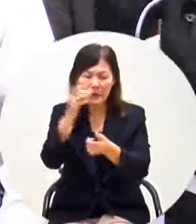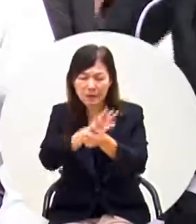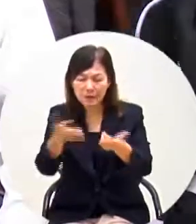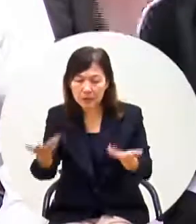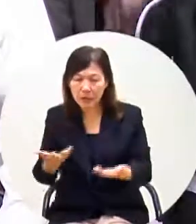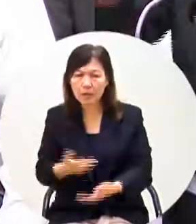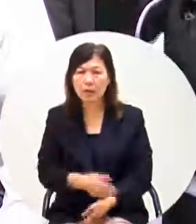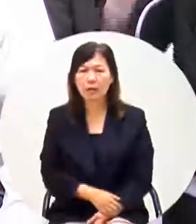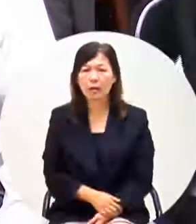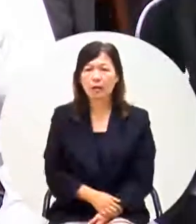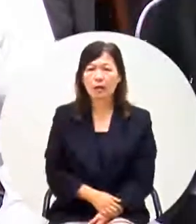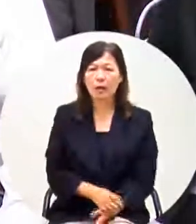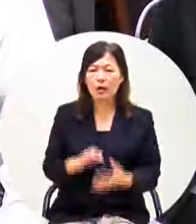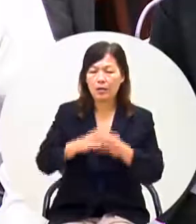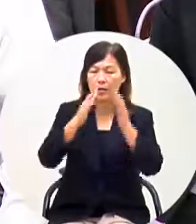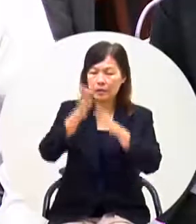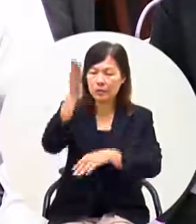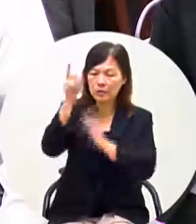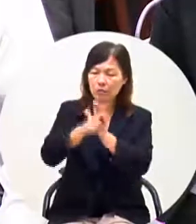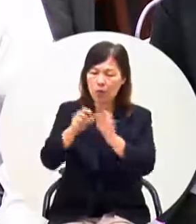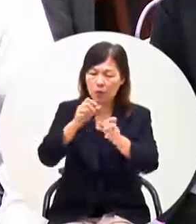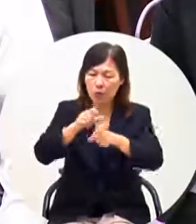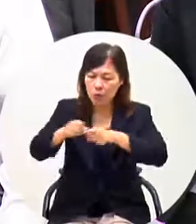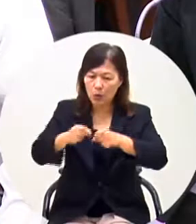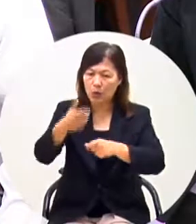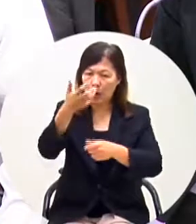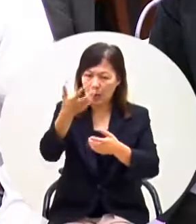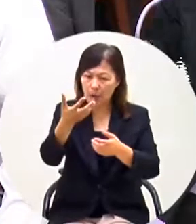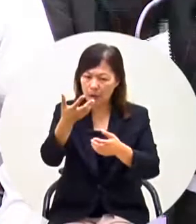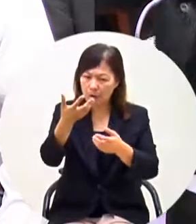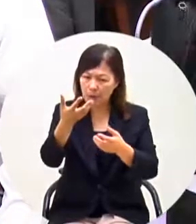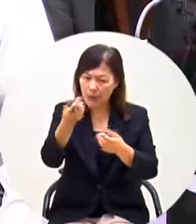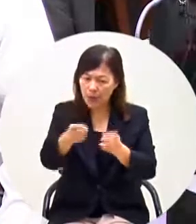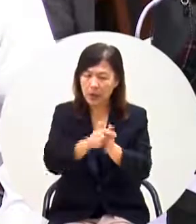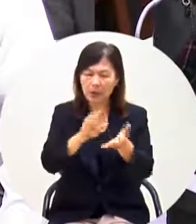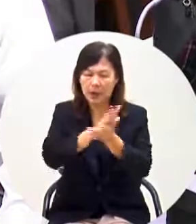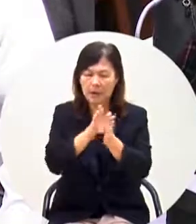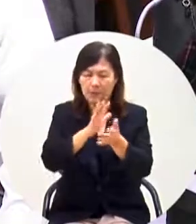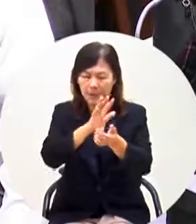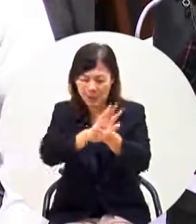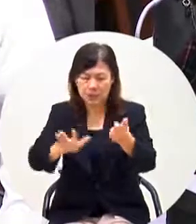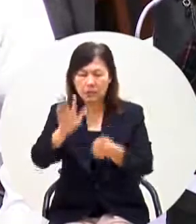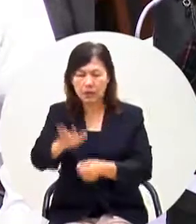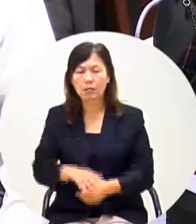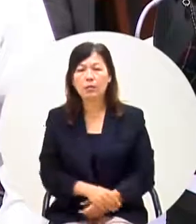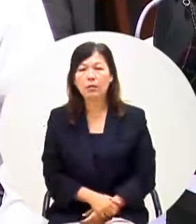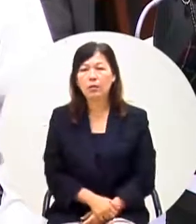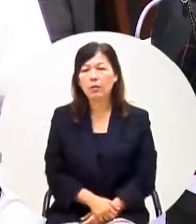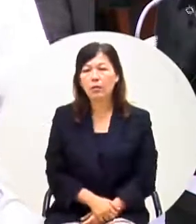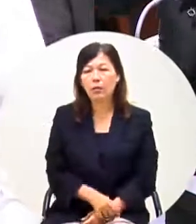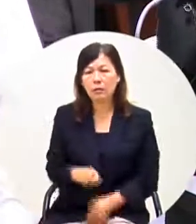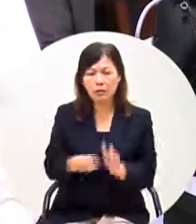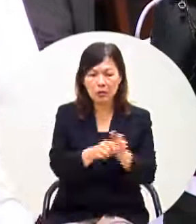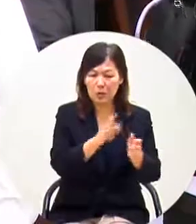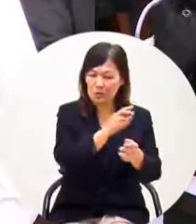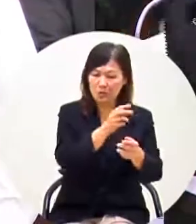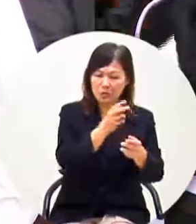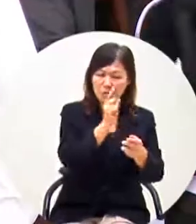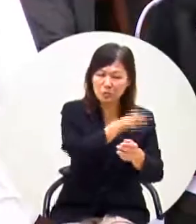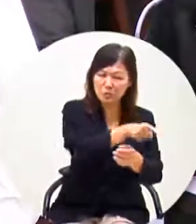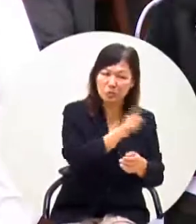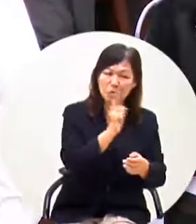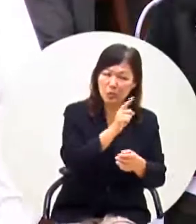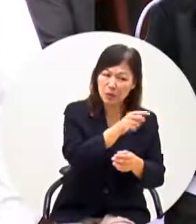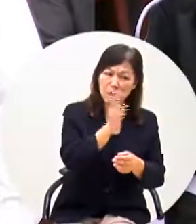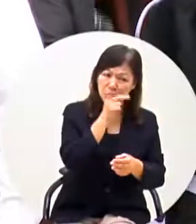做好规划所造成的。局长，这可以怪百姓吗？如果你有设置停